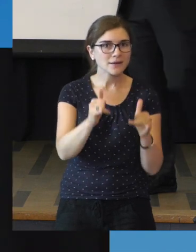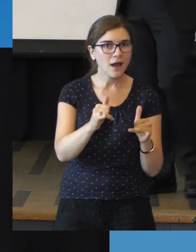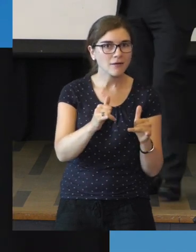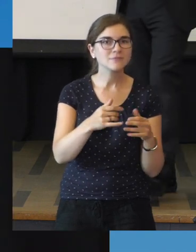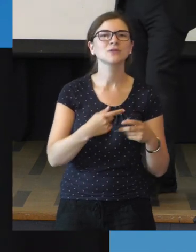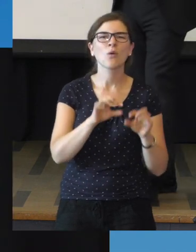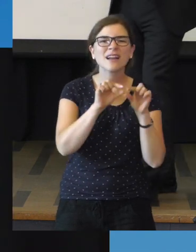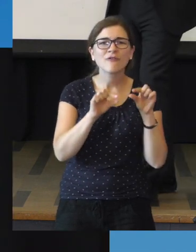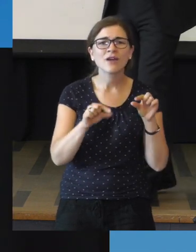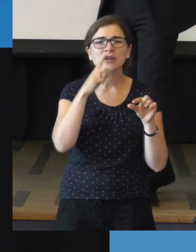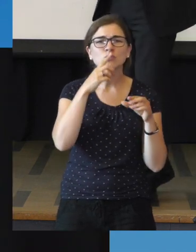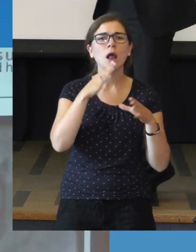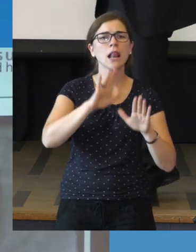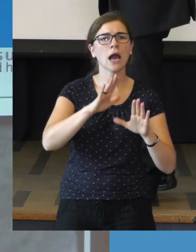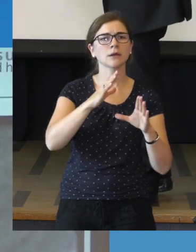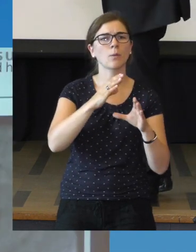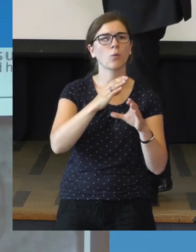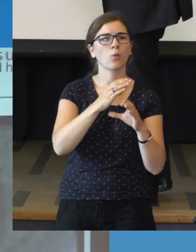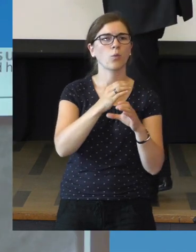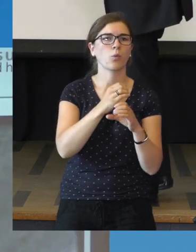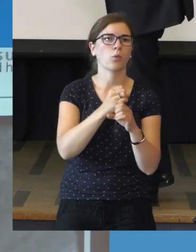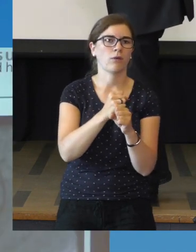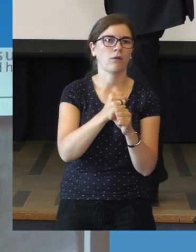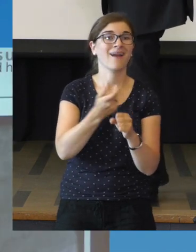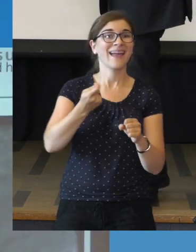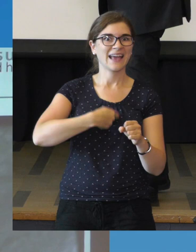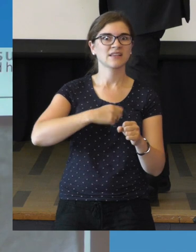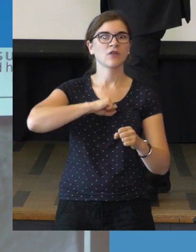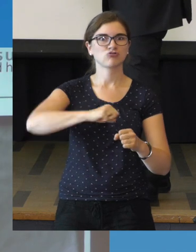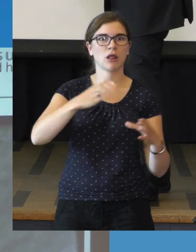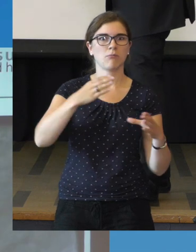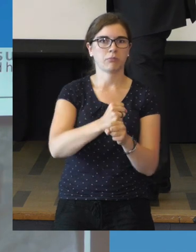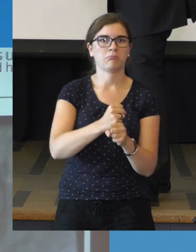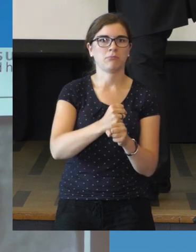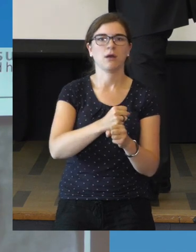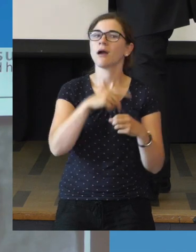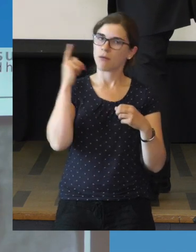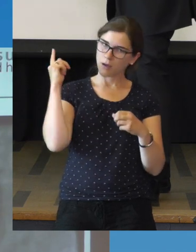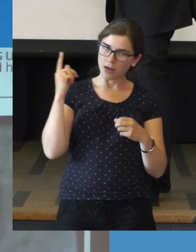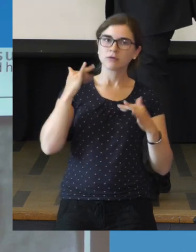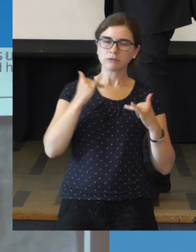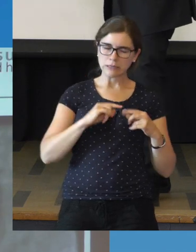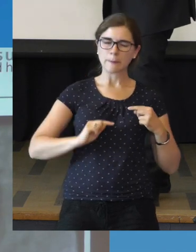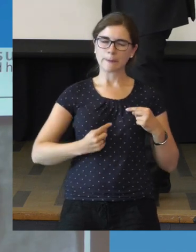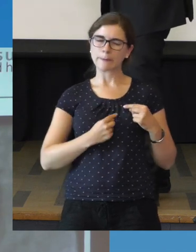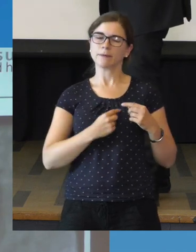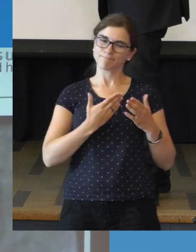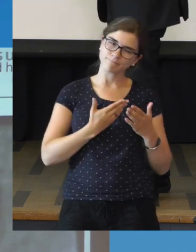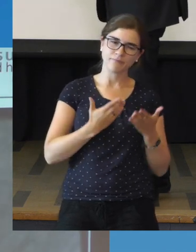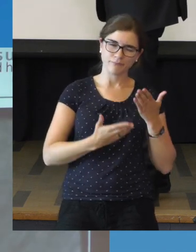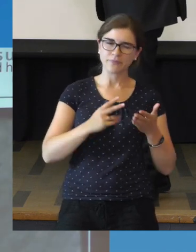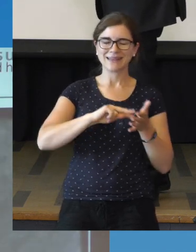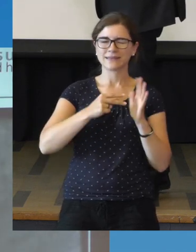Gefäß langsam zugegangen ist und nicht wie beim akuten Herzinfarkt plötzlich zugegangen ist und sich Umgehungskreisläufe gebildet haben. Und mit